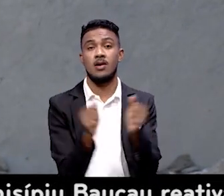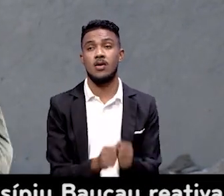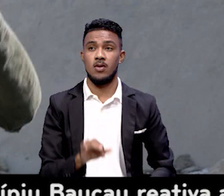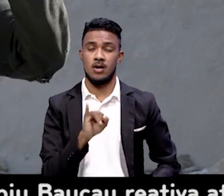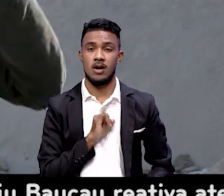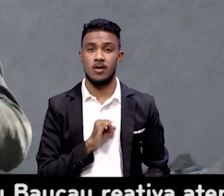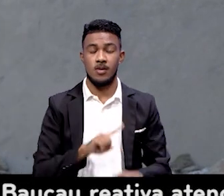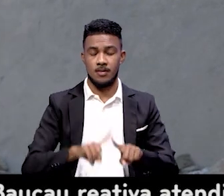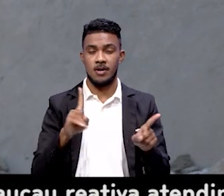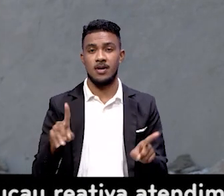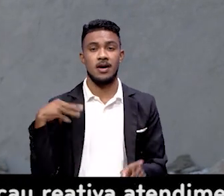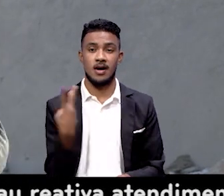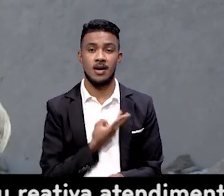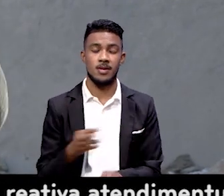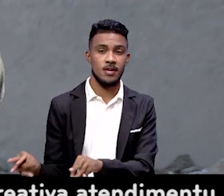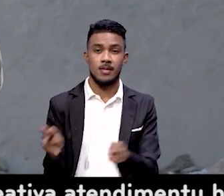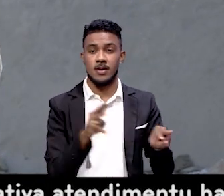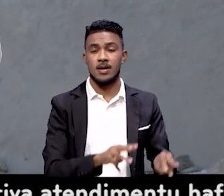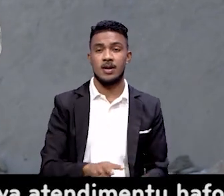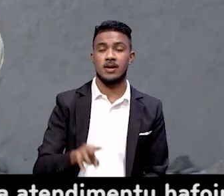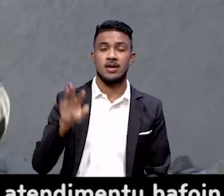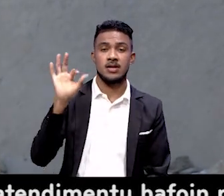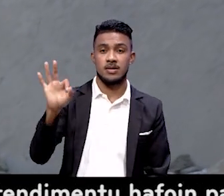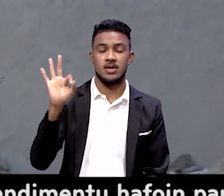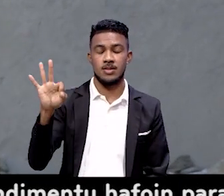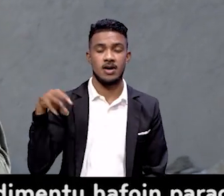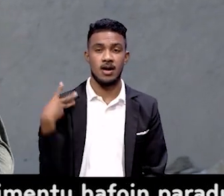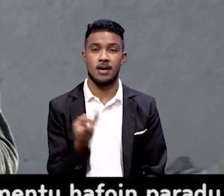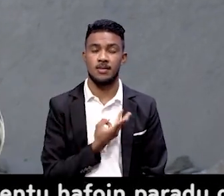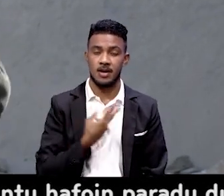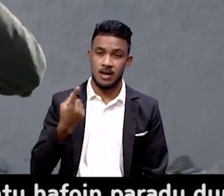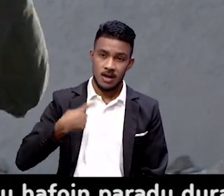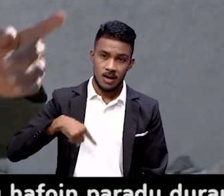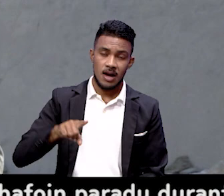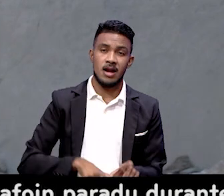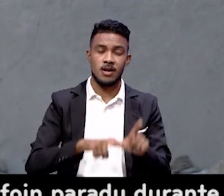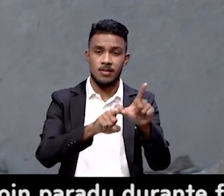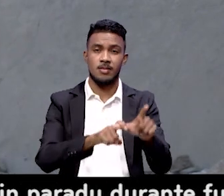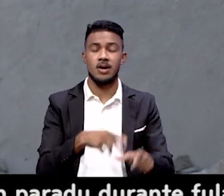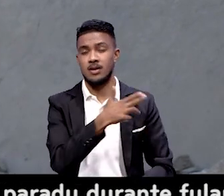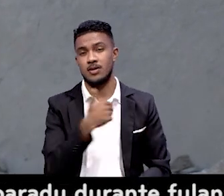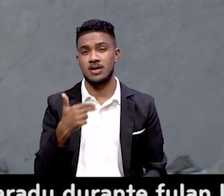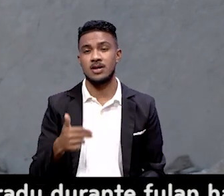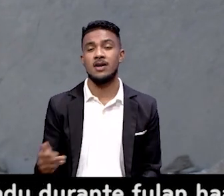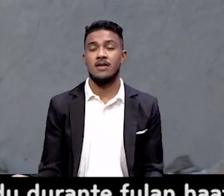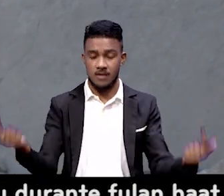an mai muda fal be sembina ba an halai ba kupa. An fila fal ma ba ide da kela ni nia.